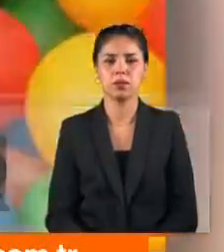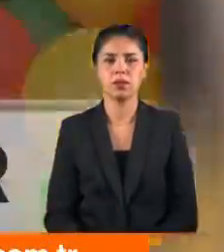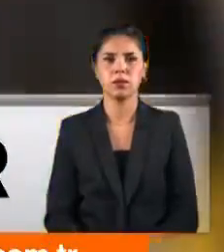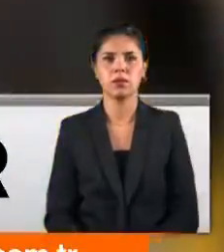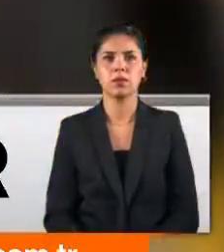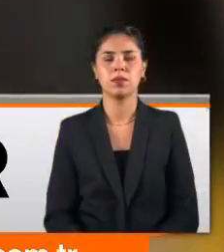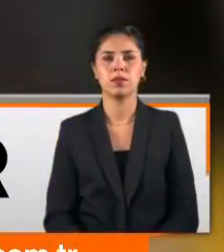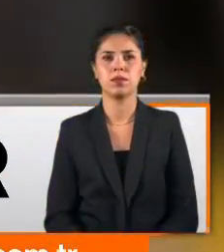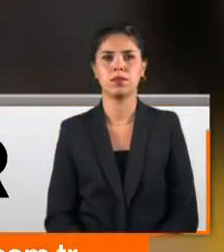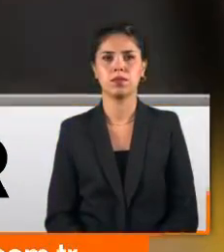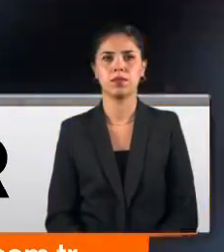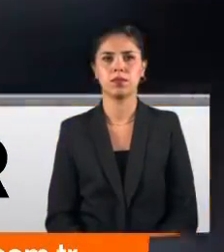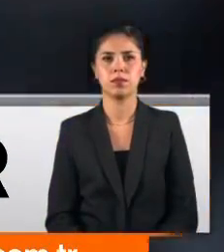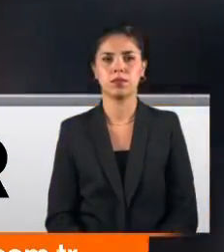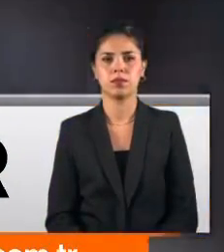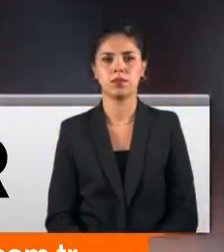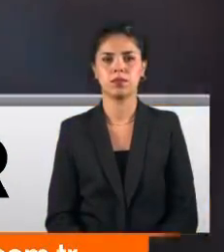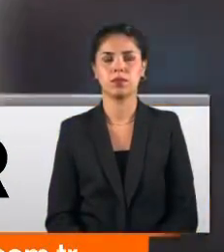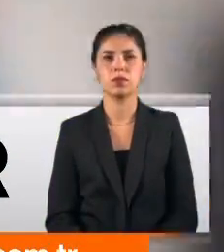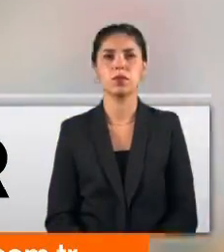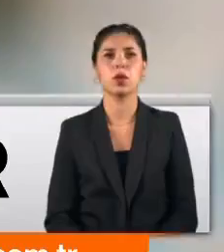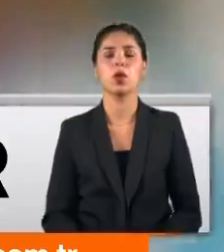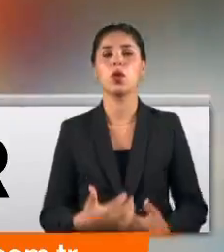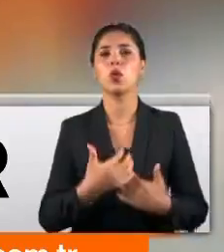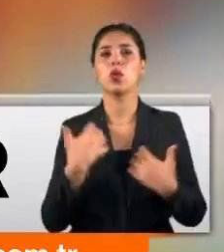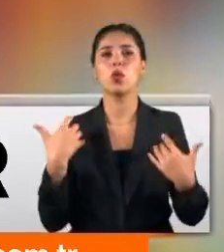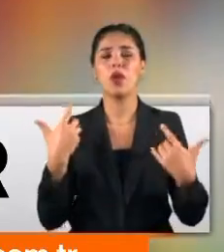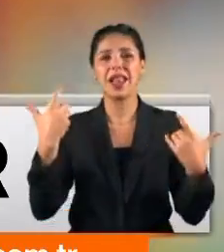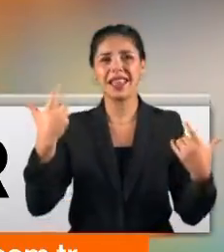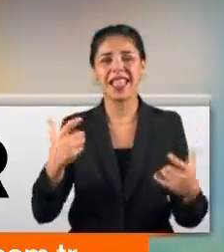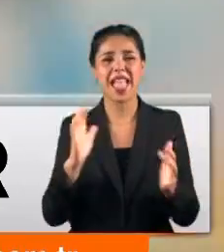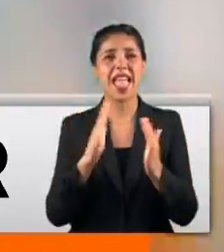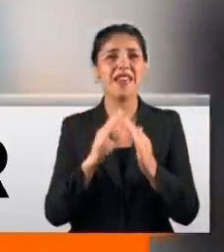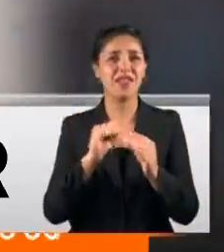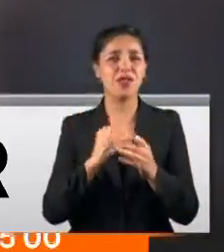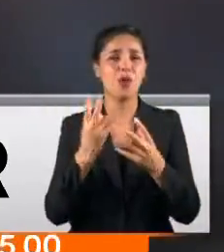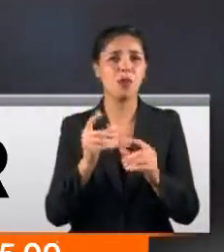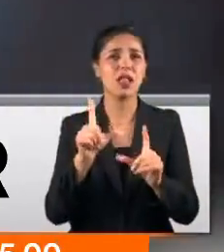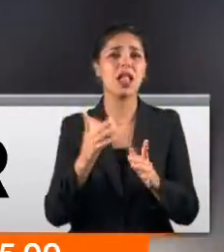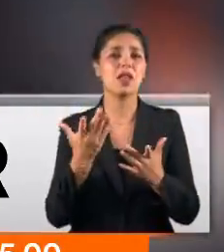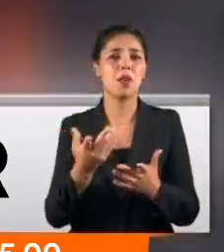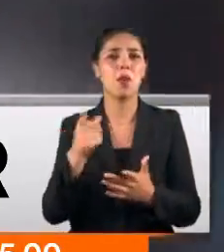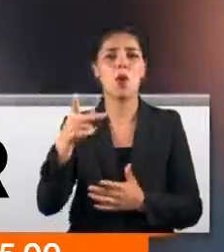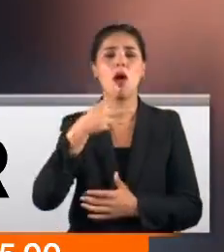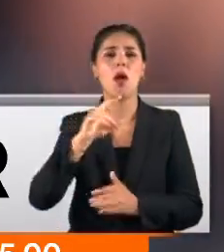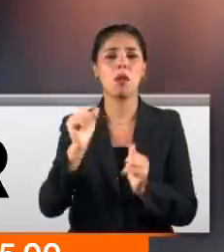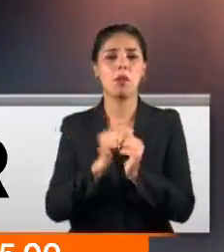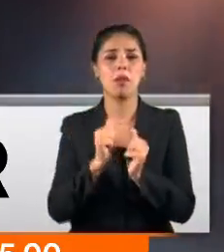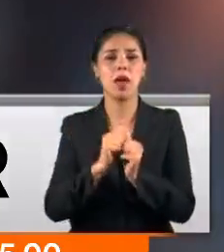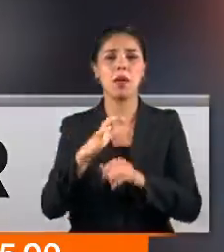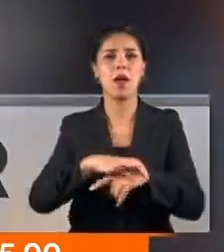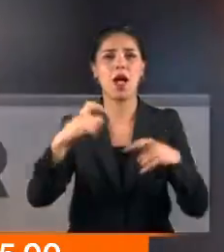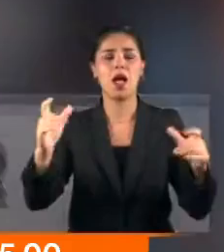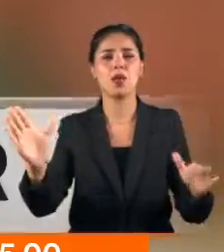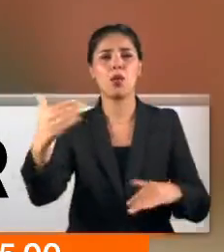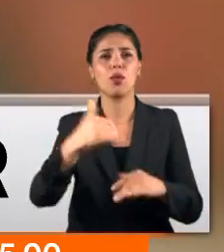kemoterapi aldı, çok çekti. En güvenli yerde, yuvasında olması gerekiyor ama o ablasıyla bir hastane odasında